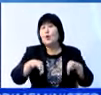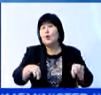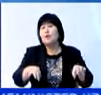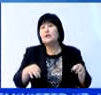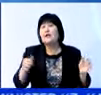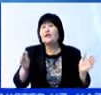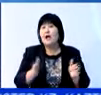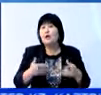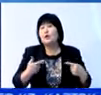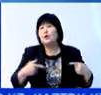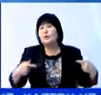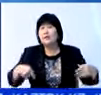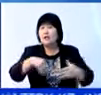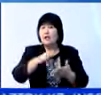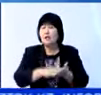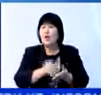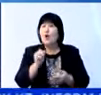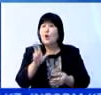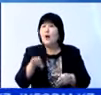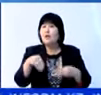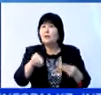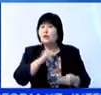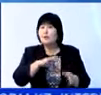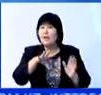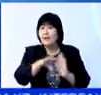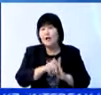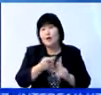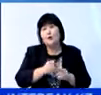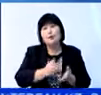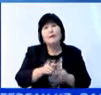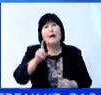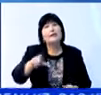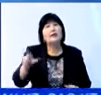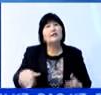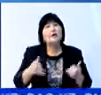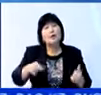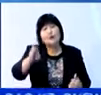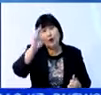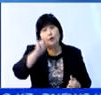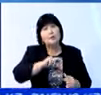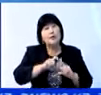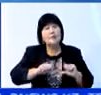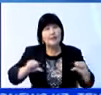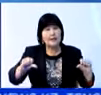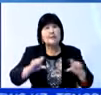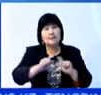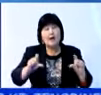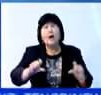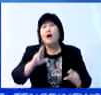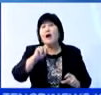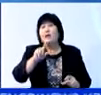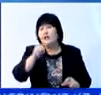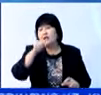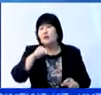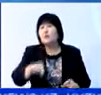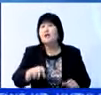шағын көлемдегі кемелерді тіркеу, куәлік беру жұмыстары кіреді. Осы бағытта азаматтарға арналған үкімет мекемесінде қазан айына дейін 1800-ге